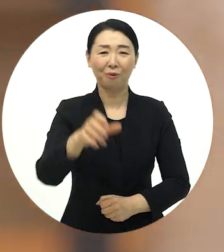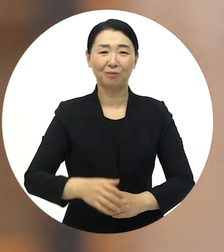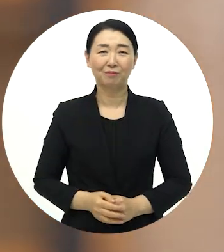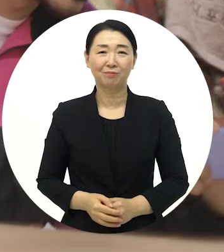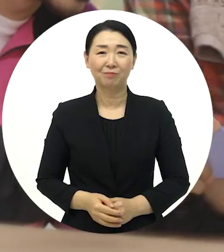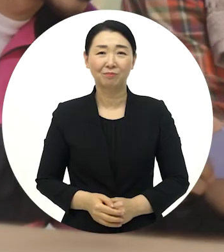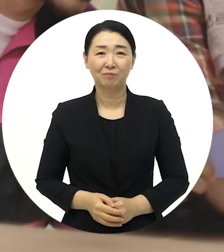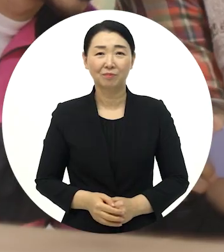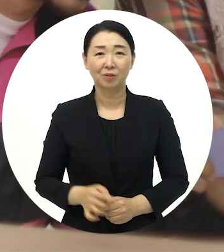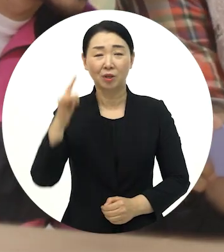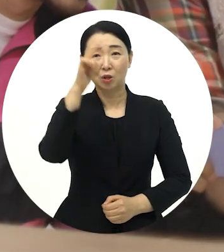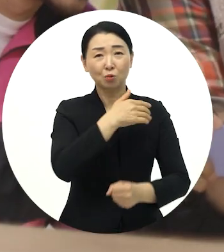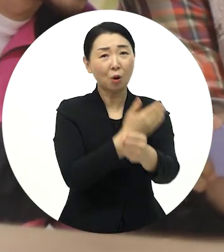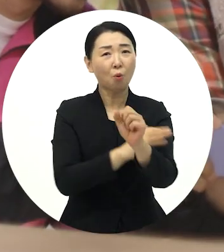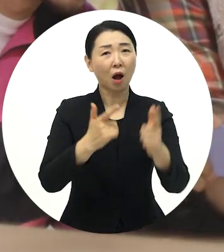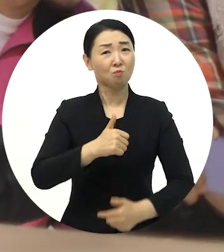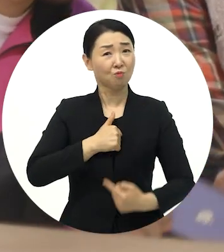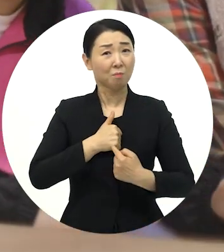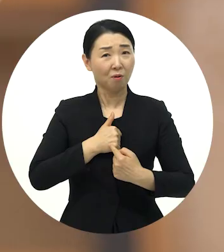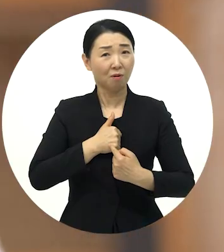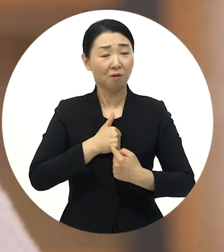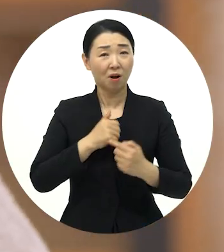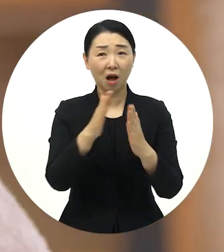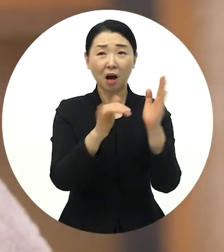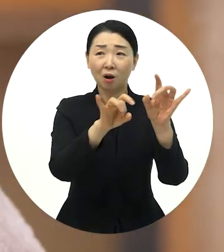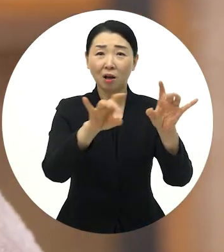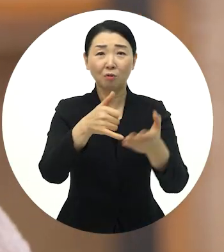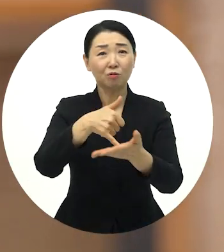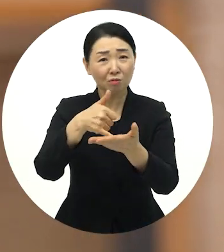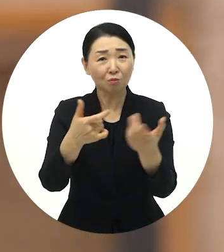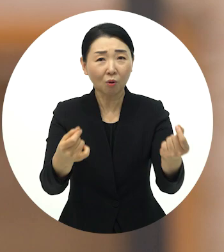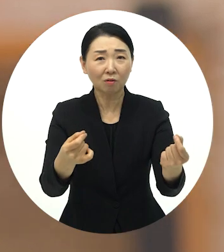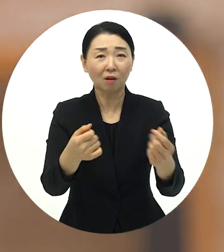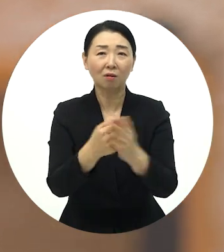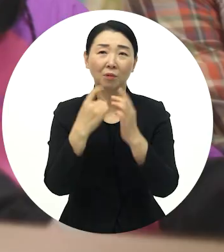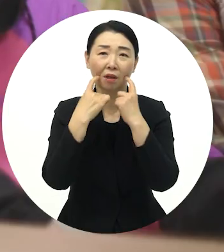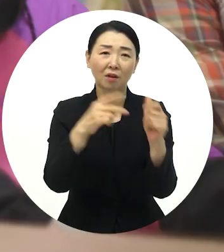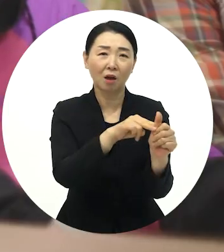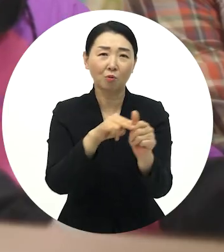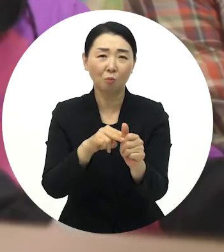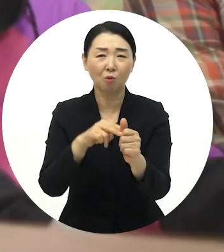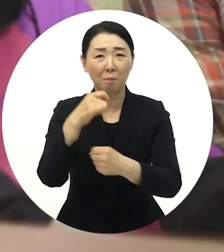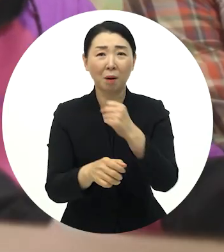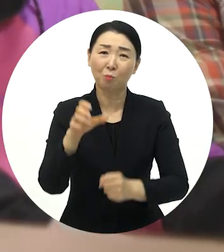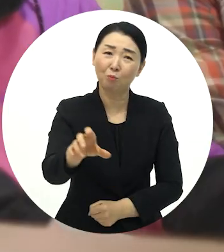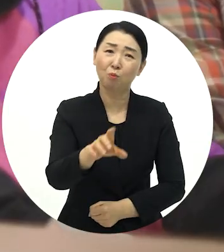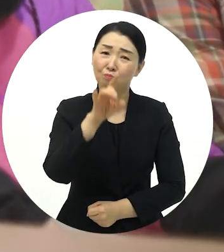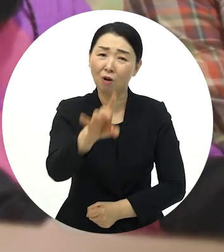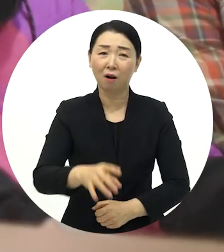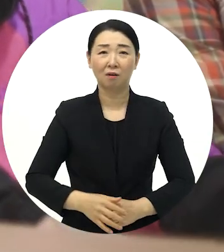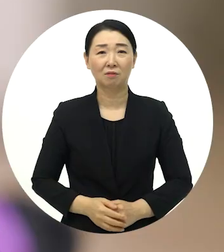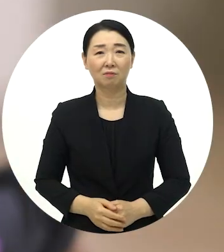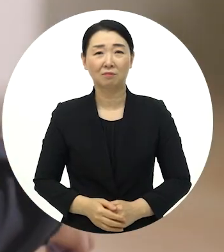그냥 올리는 거지. 이야 초상권이 아니라 프라이버시 권. 가족이라도 한 사람 한 사람이 완전한 인격체인데 개인의 사생활 정보를 함부로 올리면 안 되는